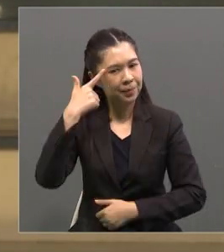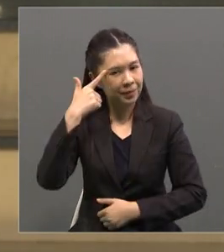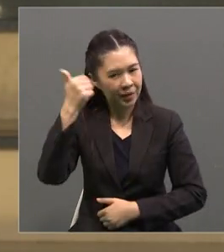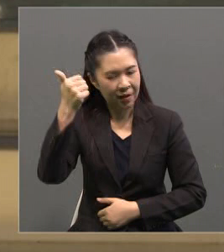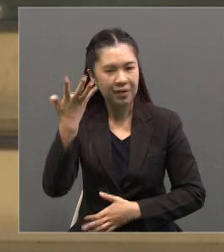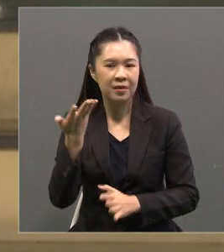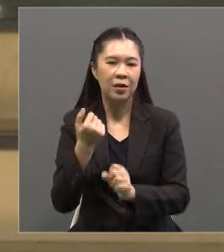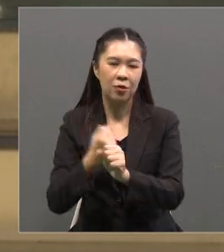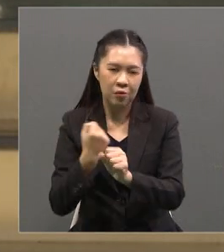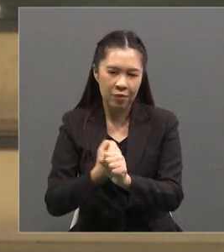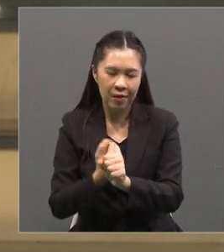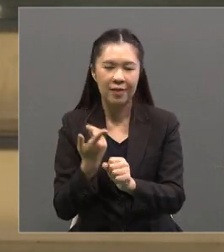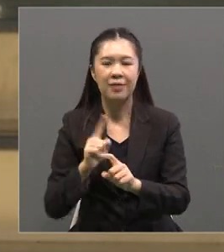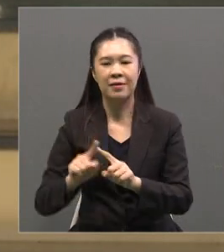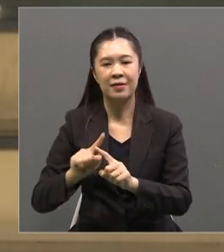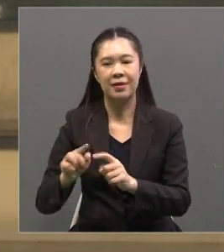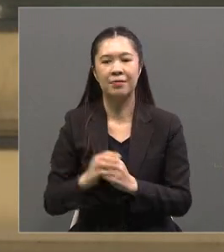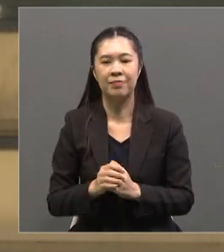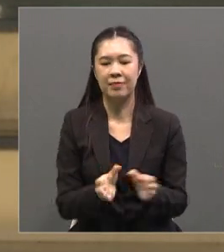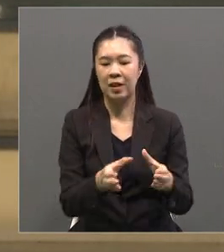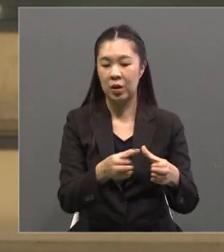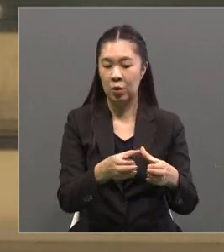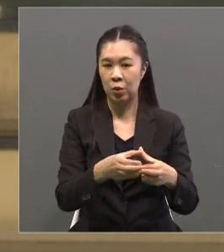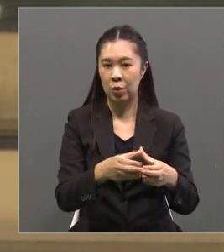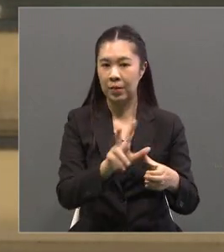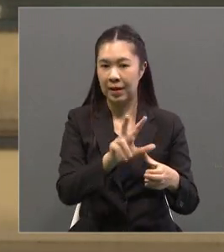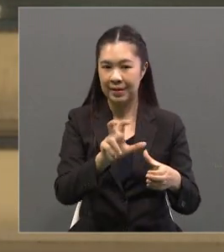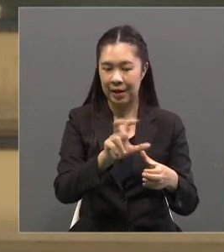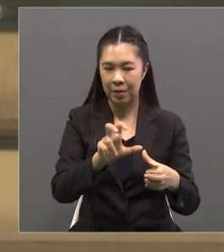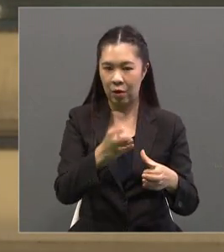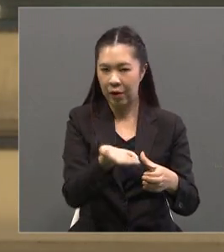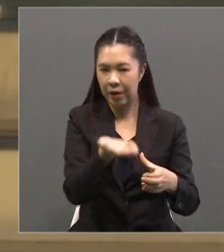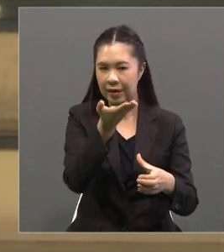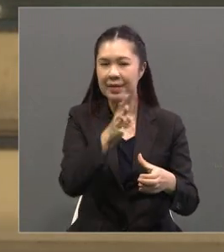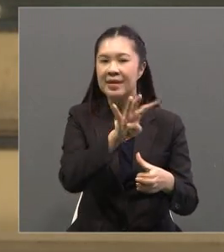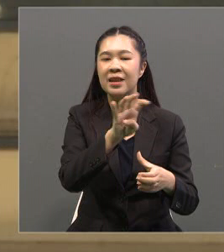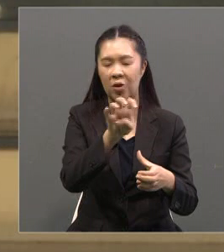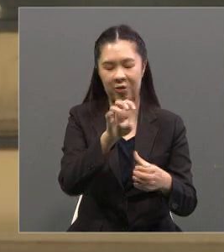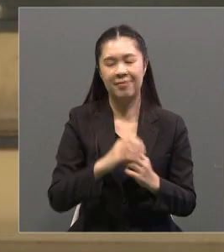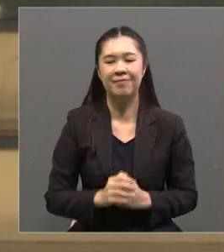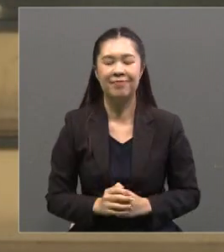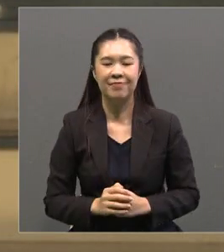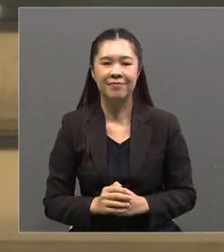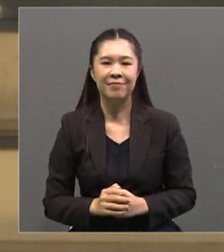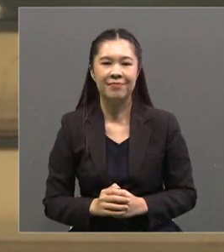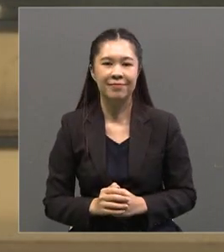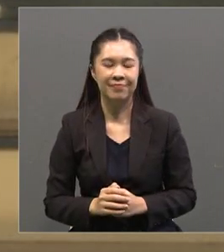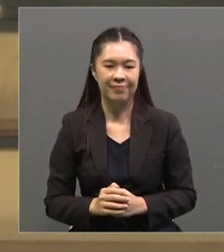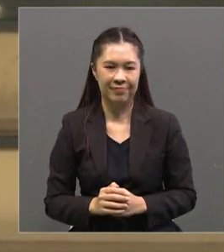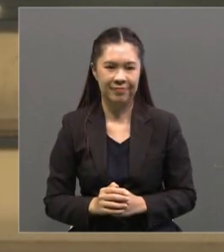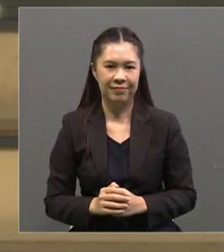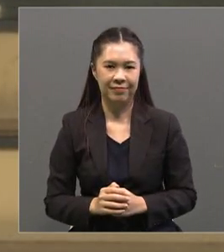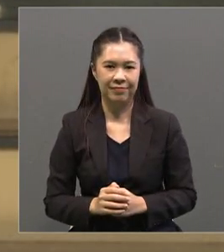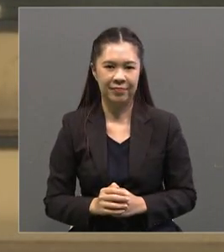อะไรต่างๆเนี่ยนะคะเพราะฉะนั้นในเบื้องต้นอาจจะเป็นบางกลุ่มที่ขึ้นจาก300กว่าบาทมาเป็น400บาทนั่นเองทีนี้กลับมาดูเรื่อง